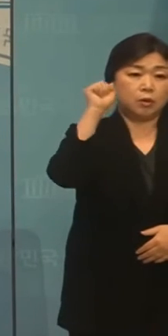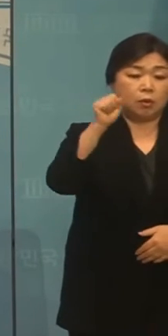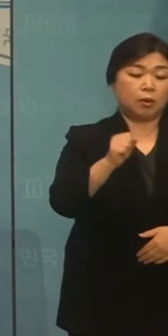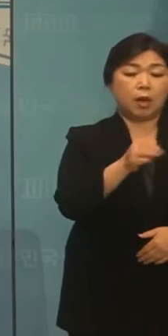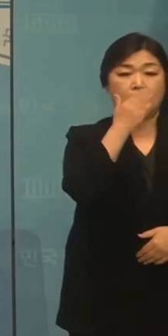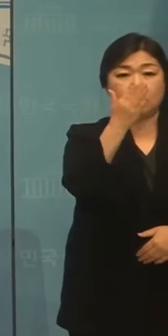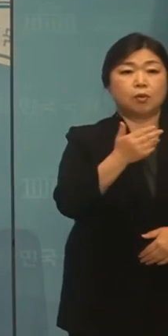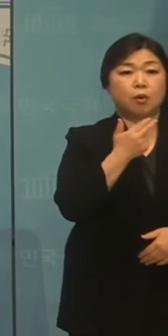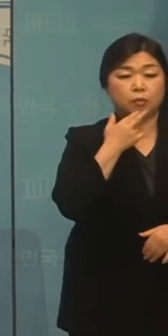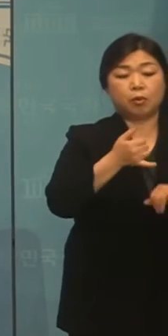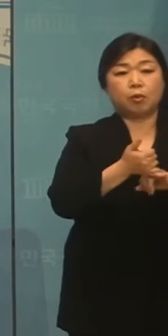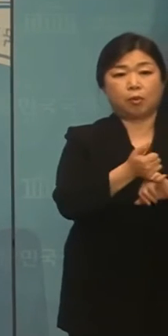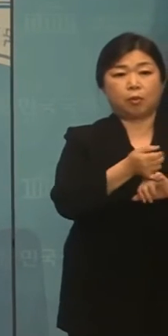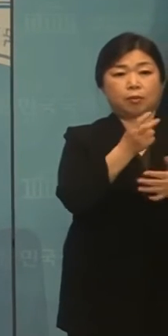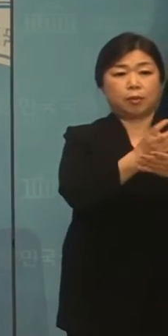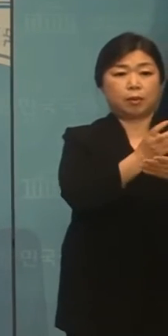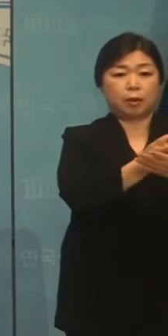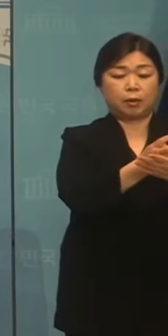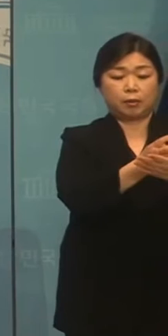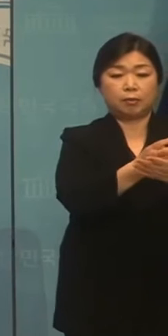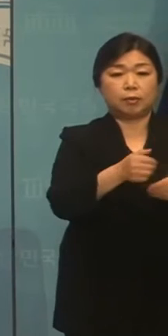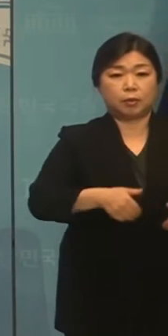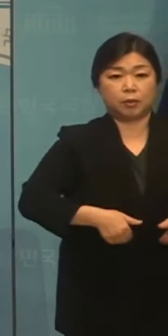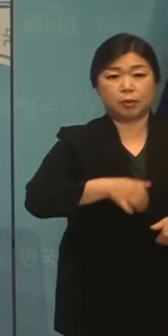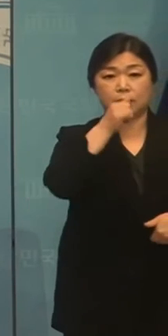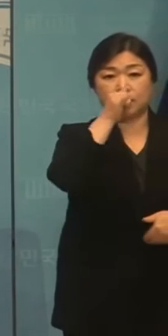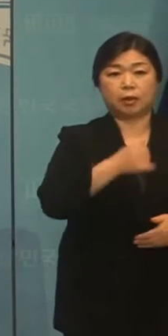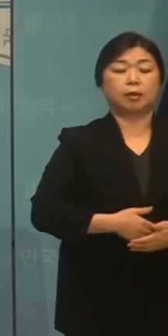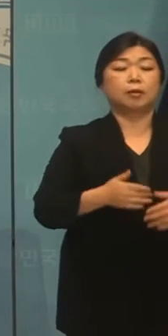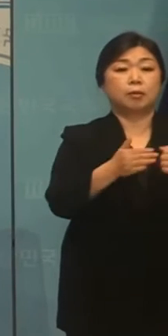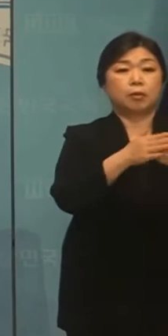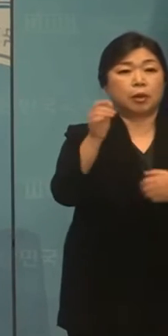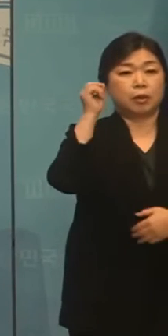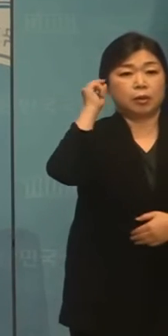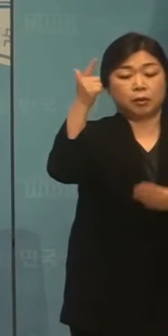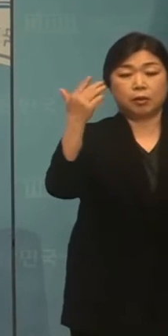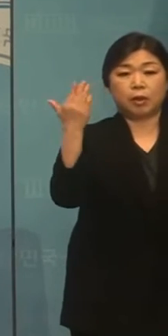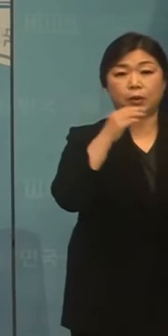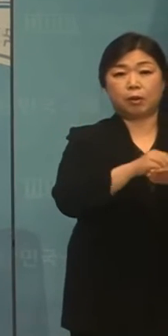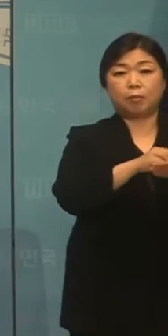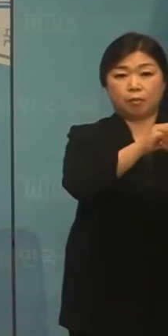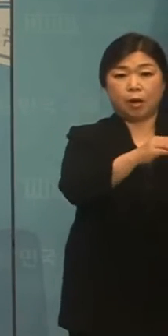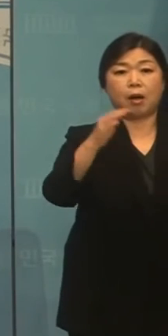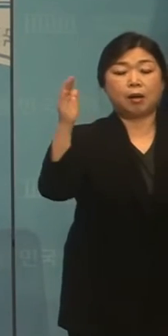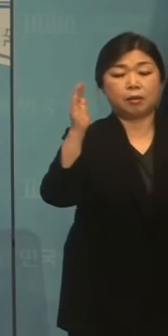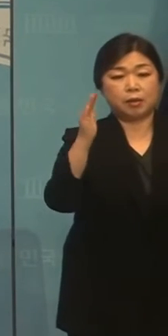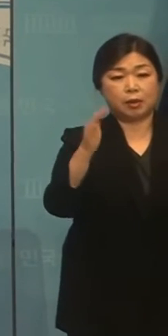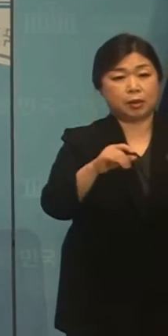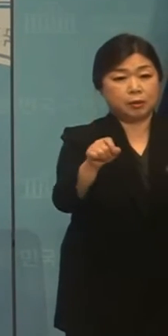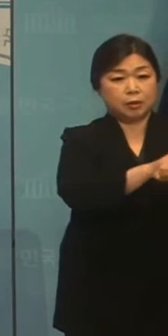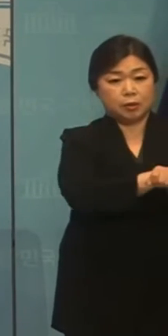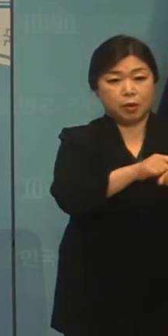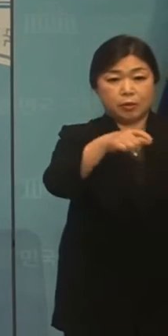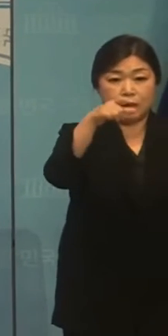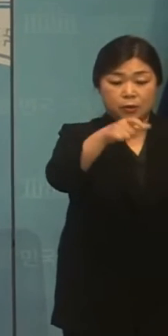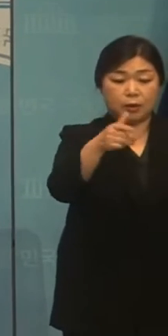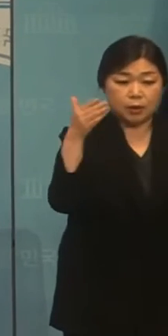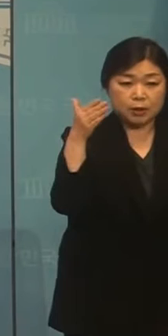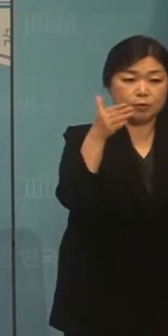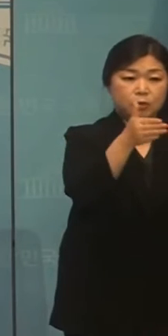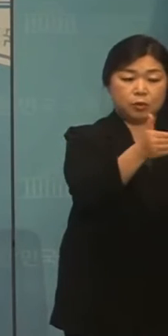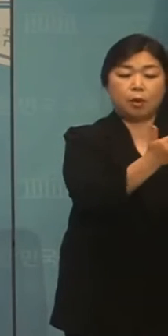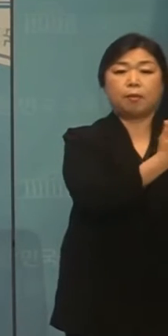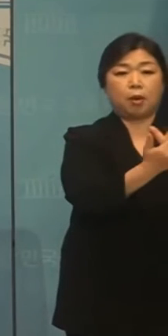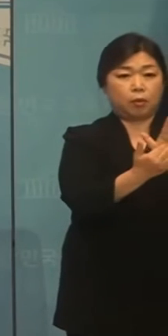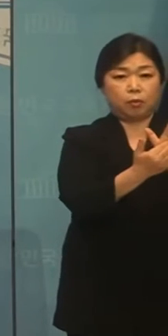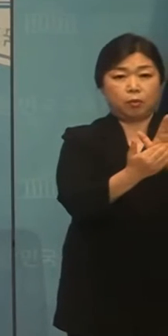않도록 해야만 합니다. 그래서 영재학교 입학생이 특정 지역에 쫄리는 현상을